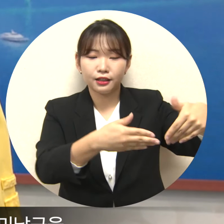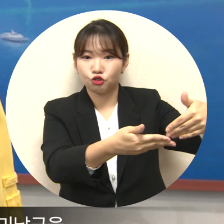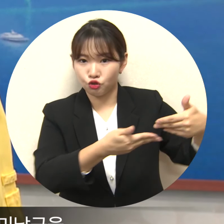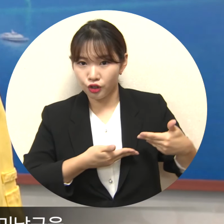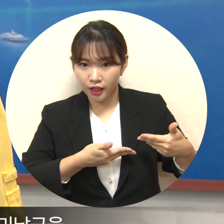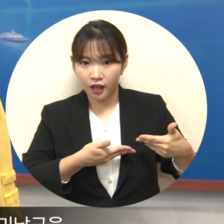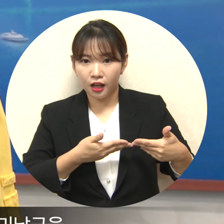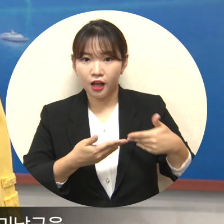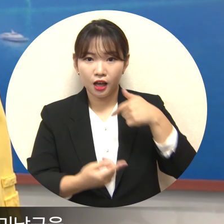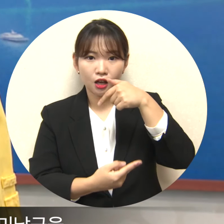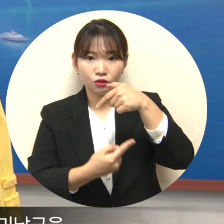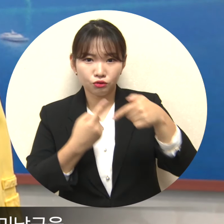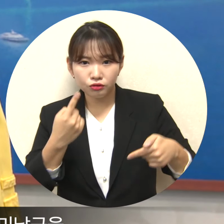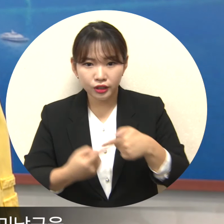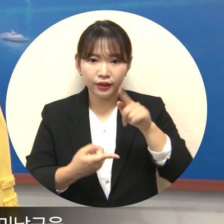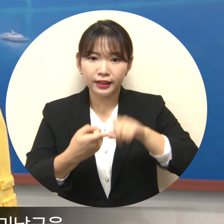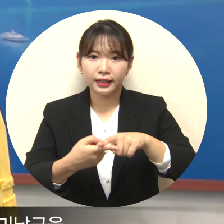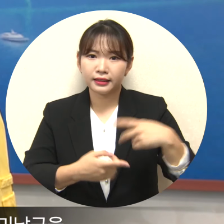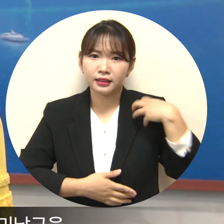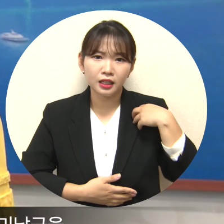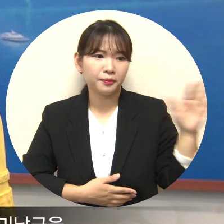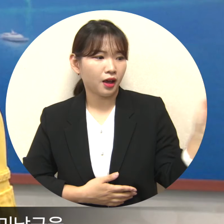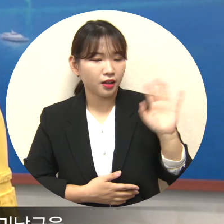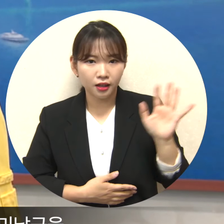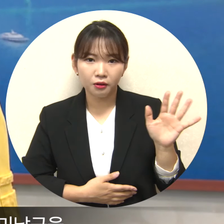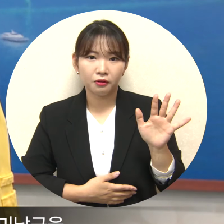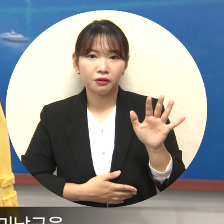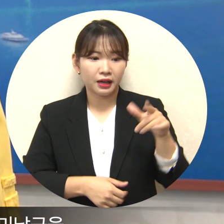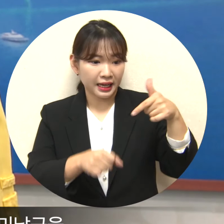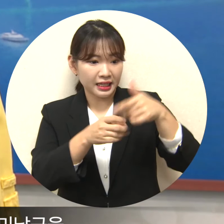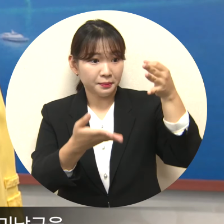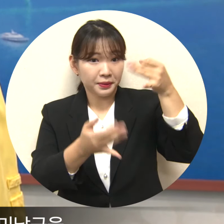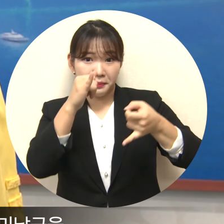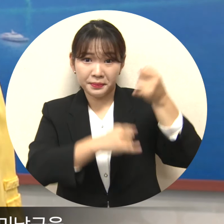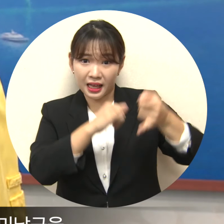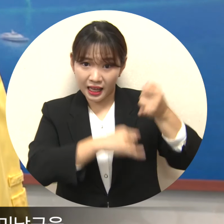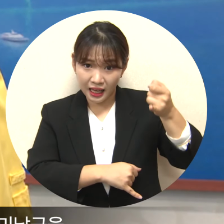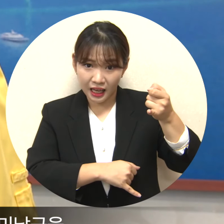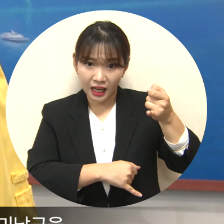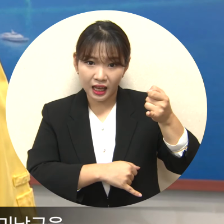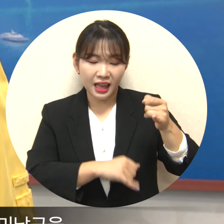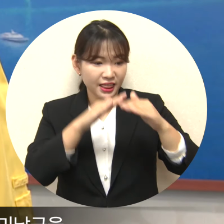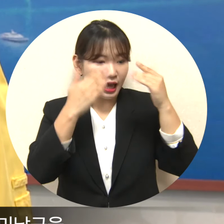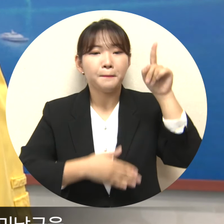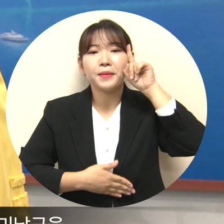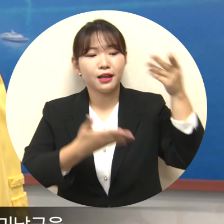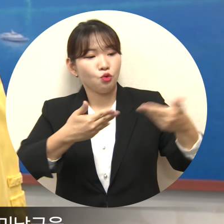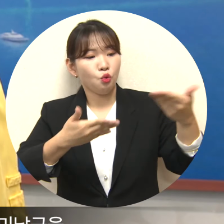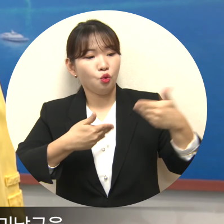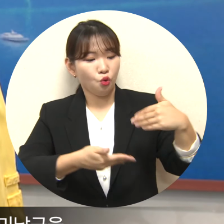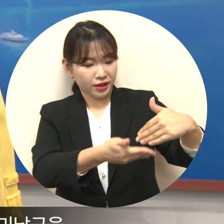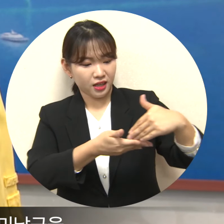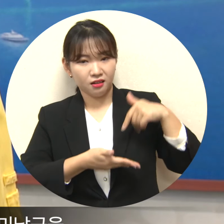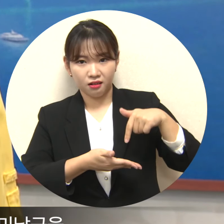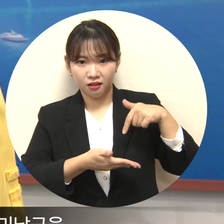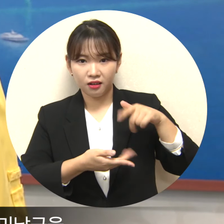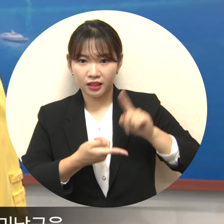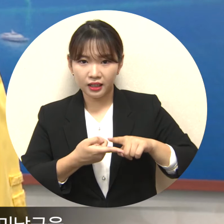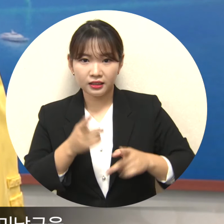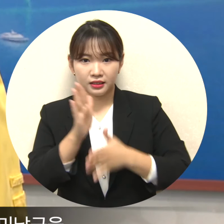제시 등 경영책임은 다하지 않으면서 천연 가수비 미납금을 전액 지원해 달라는